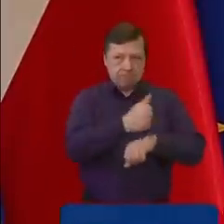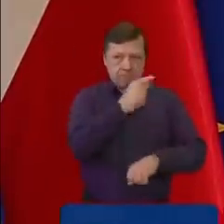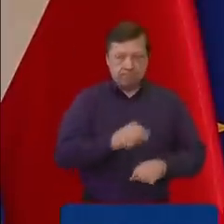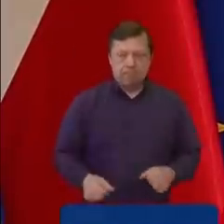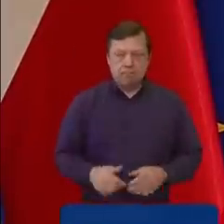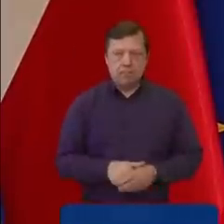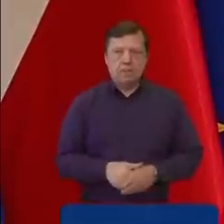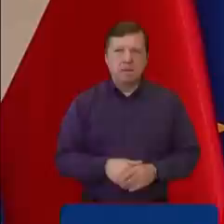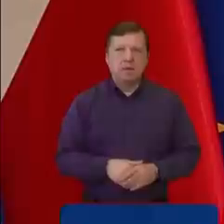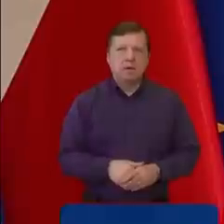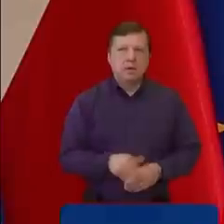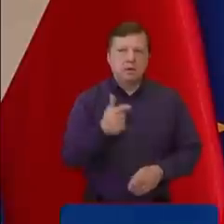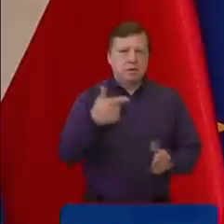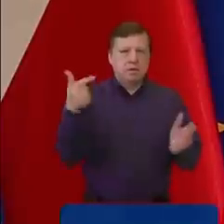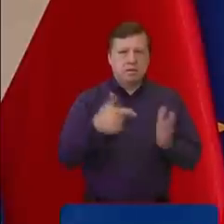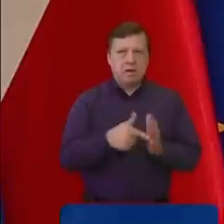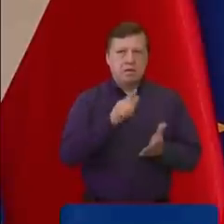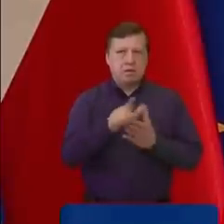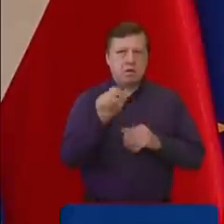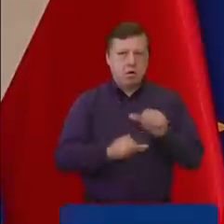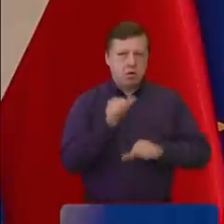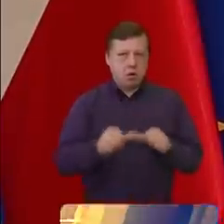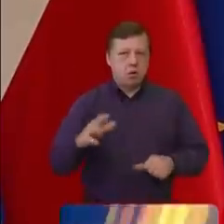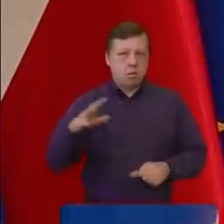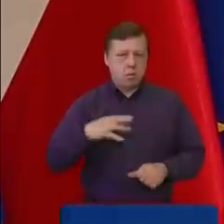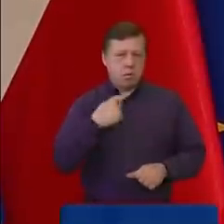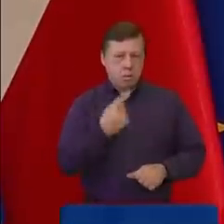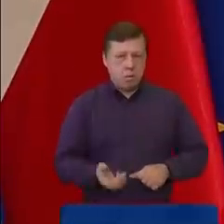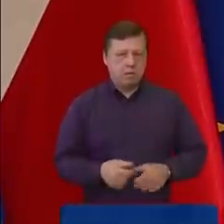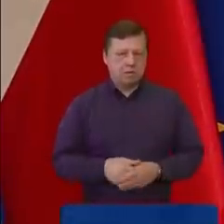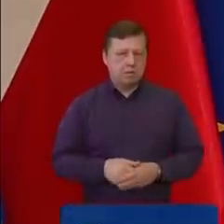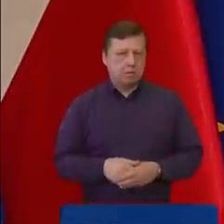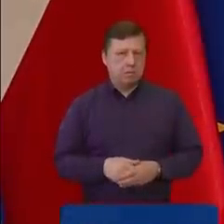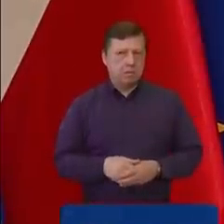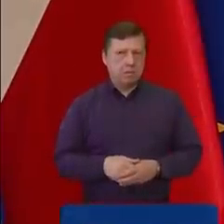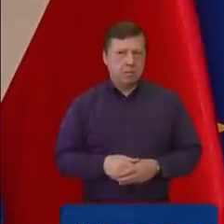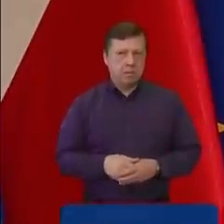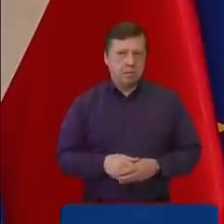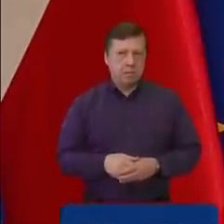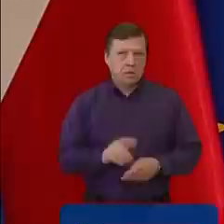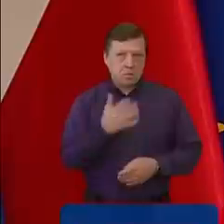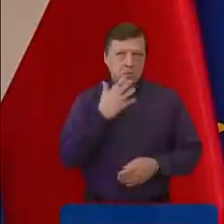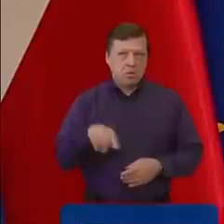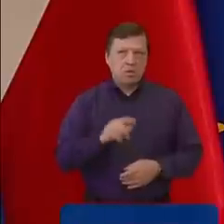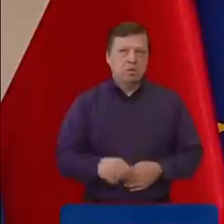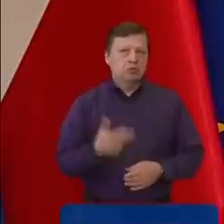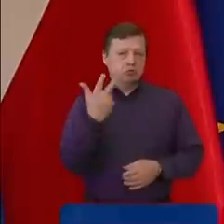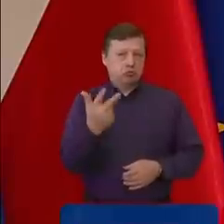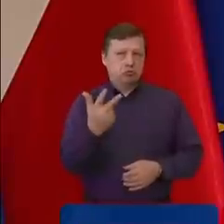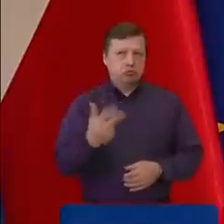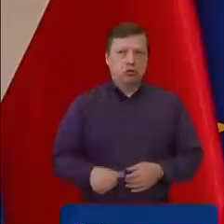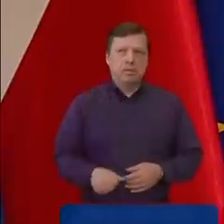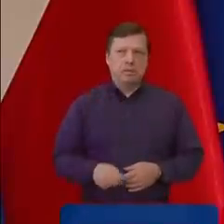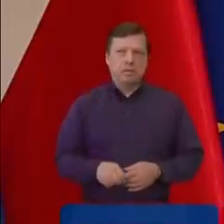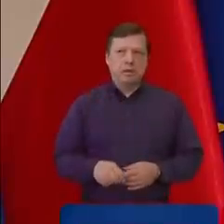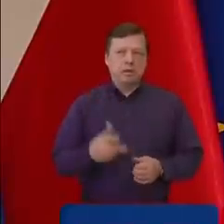samym dnie kryzysu euro w 2012 roku powiedział pamiętne słowa, o których się mówi, że to trzy najważniejsze słowa w